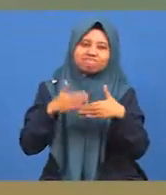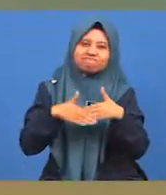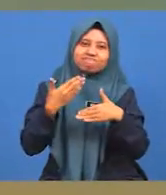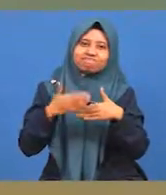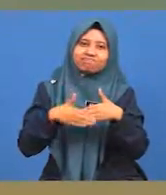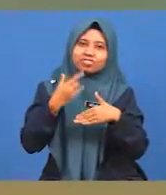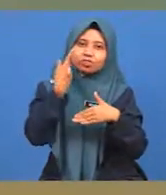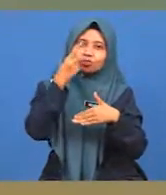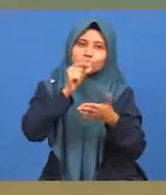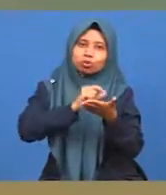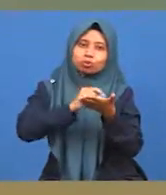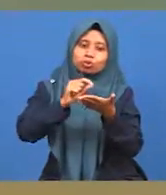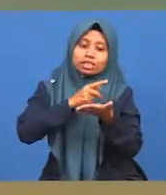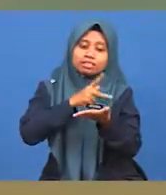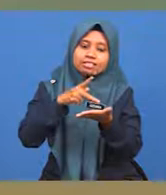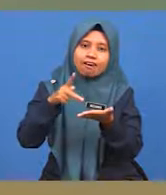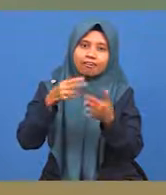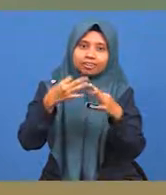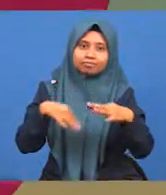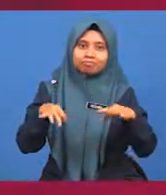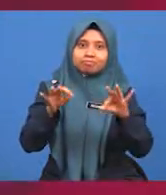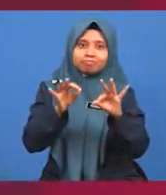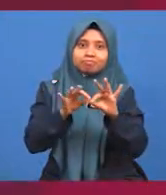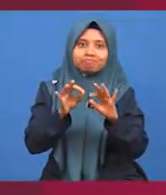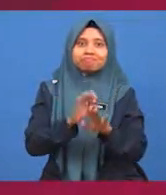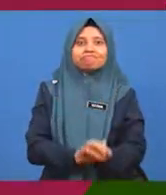senangnya untuk menulis karangan cerita.